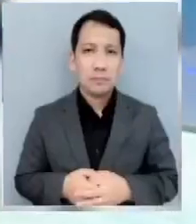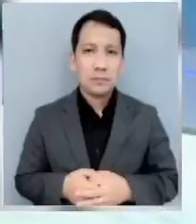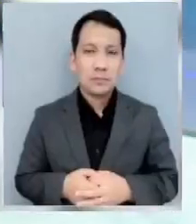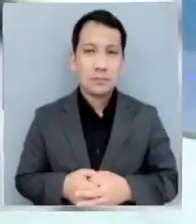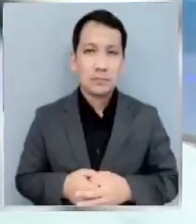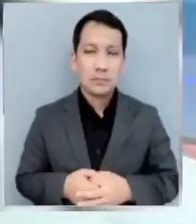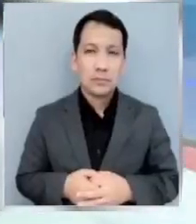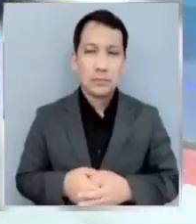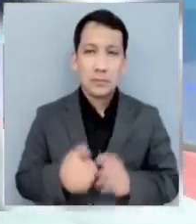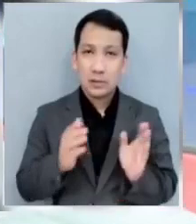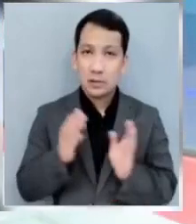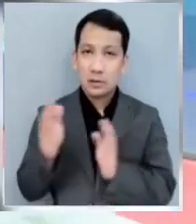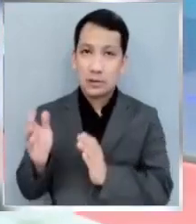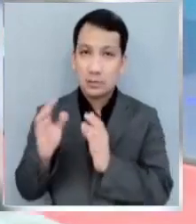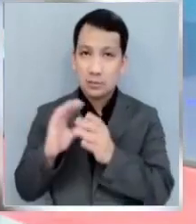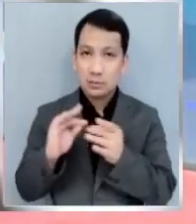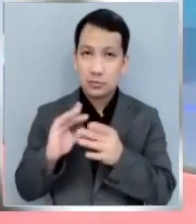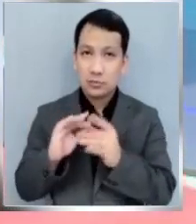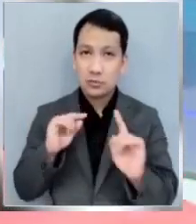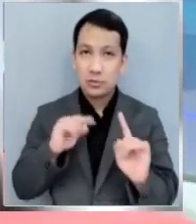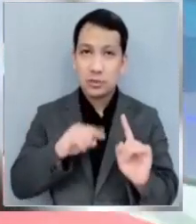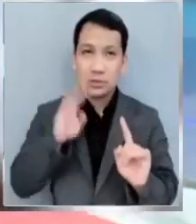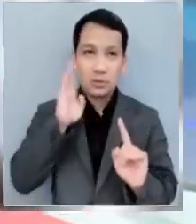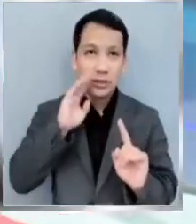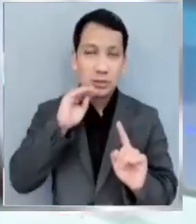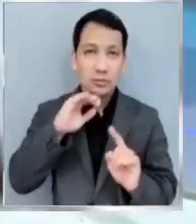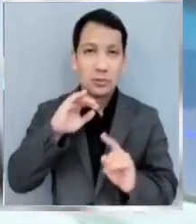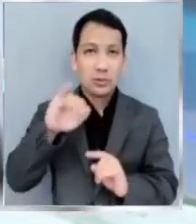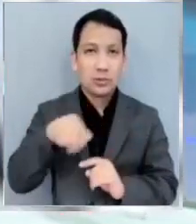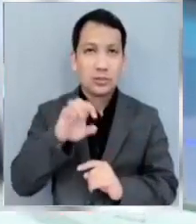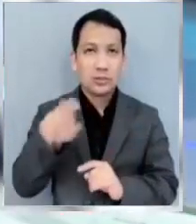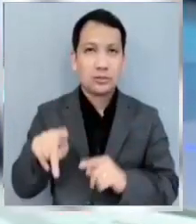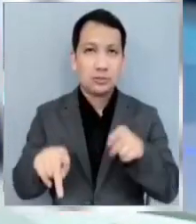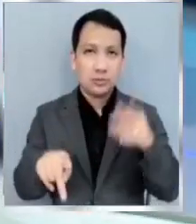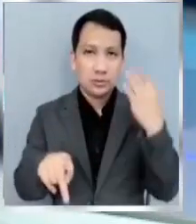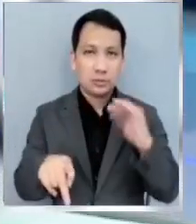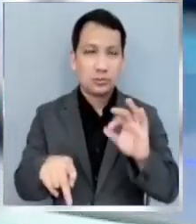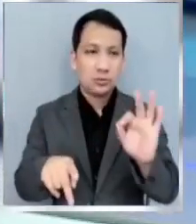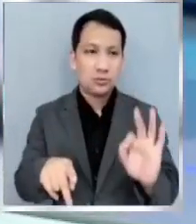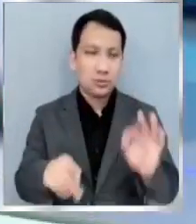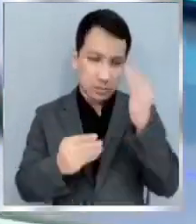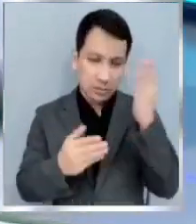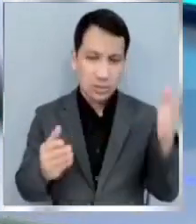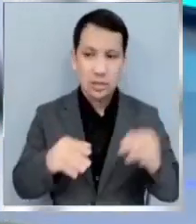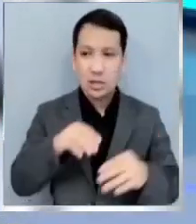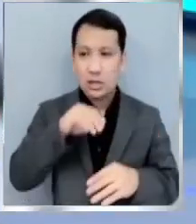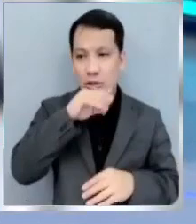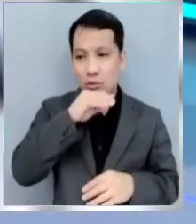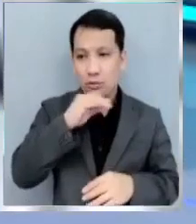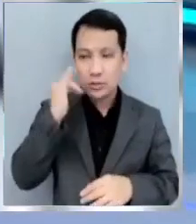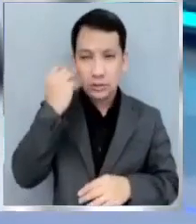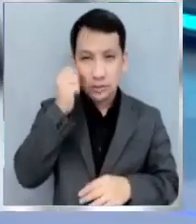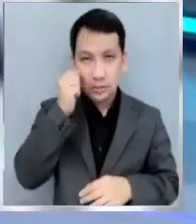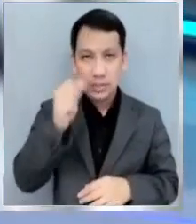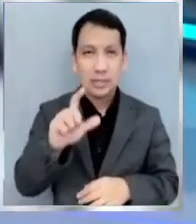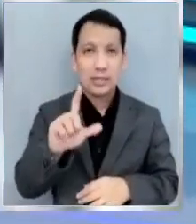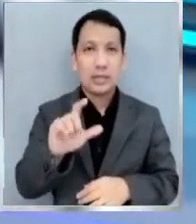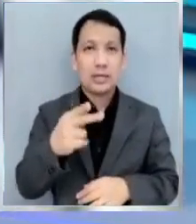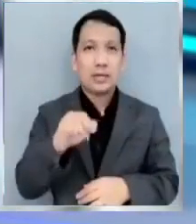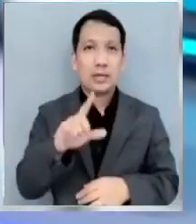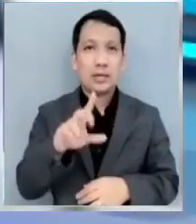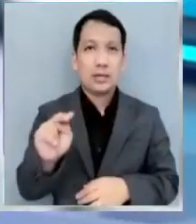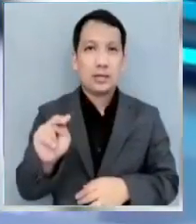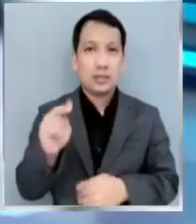Nanting tayo sa kwento ng magkapatid na Jeepney Barker nitong Miyerkules, sina Lola Jega at Lola Helen. Na sa kabila ng